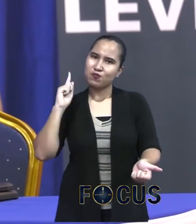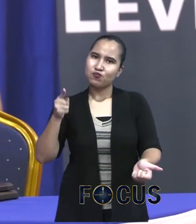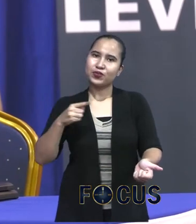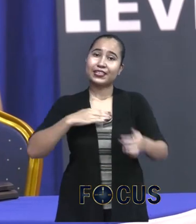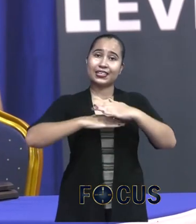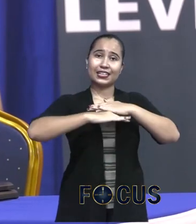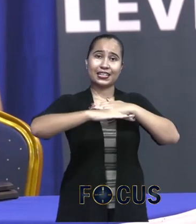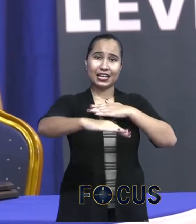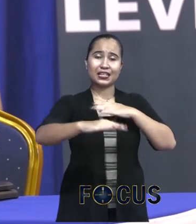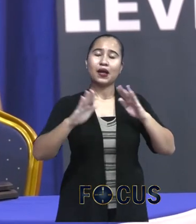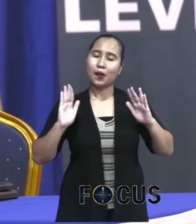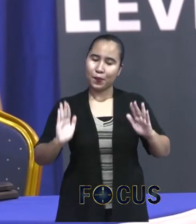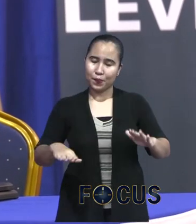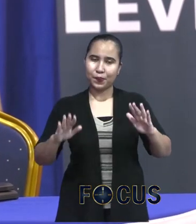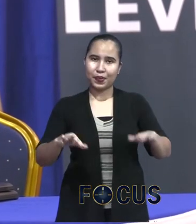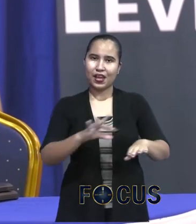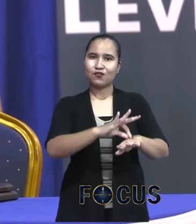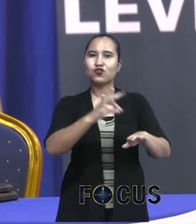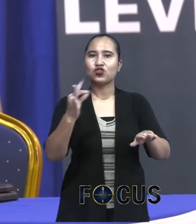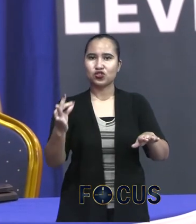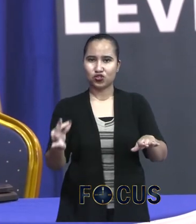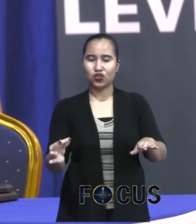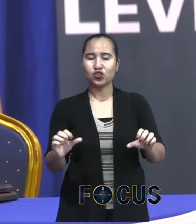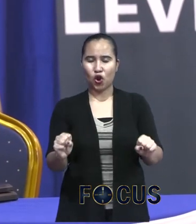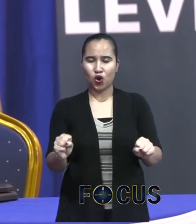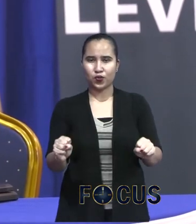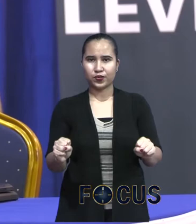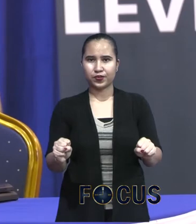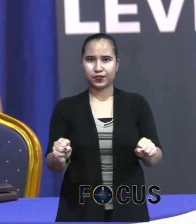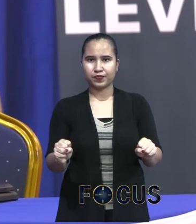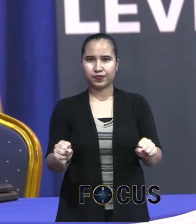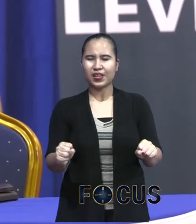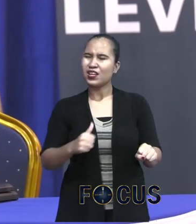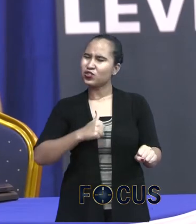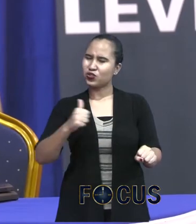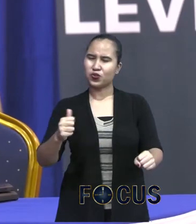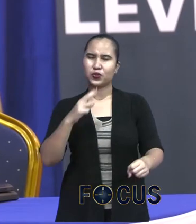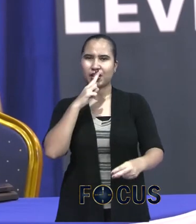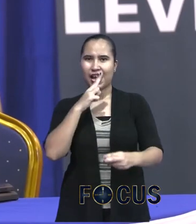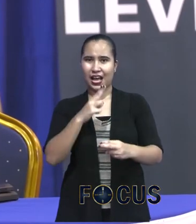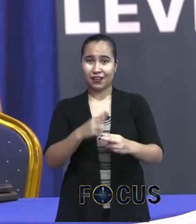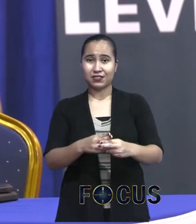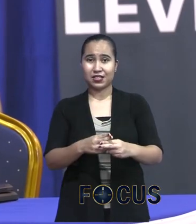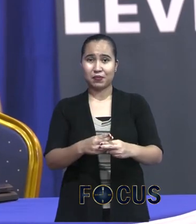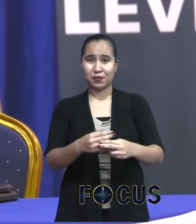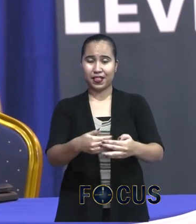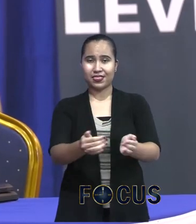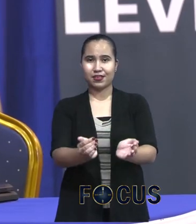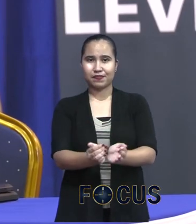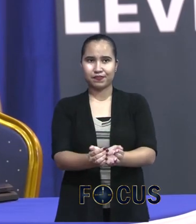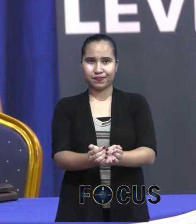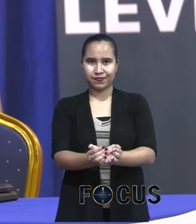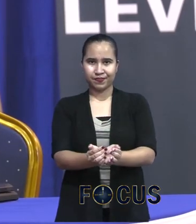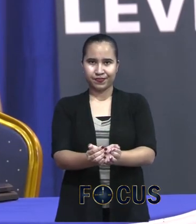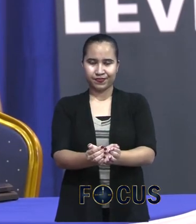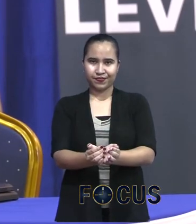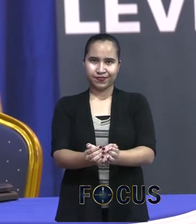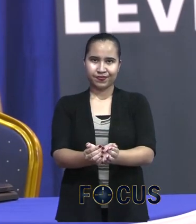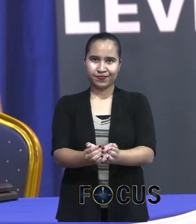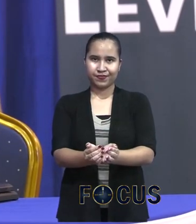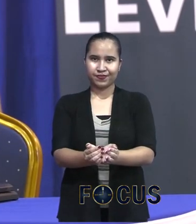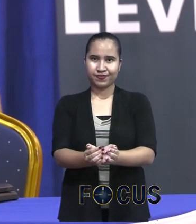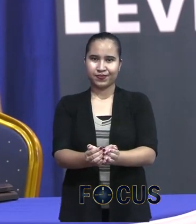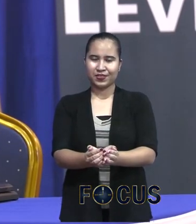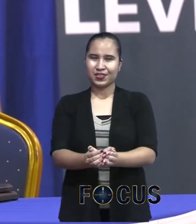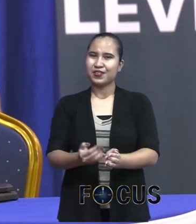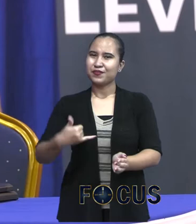denk dat erg goed loopt. Er is een hele goede afstemming met het team. En zoals zoveel dat